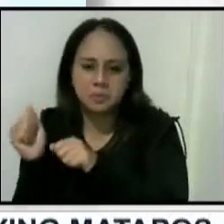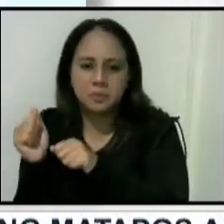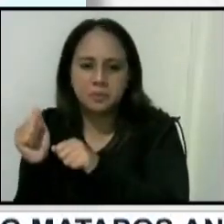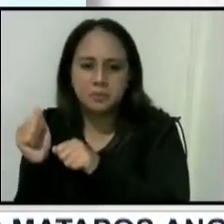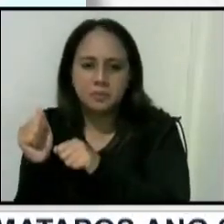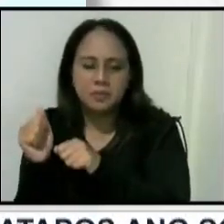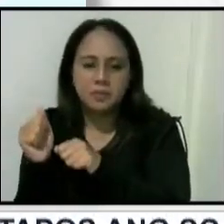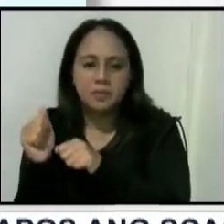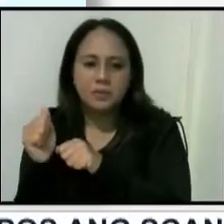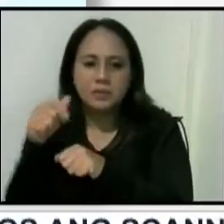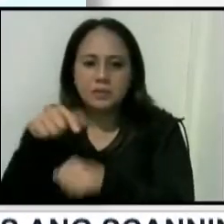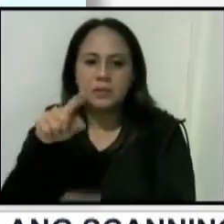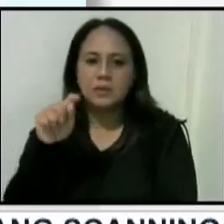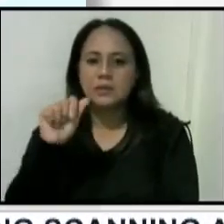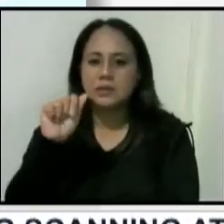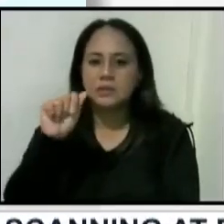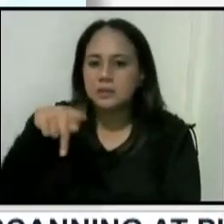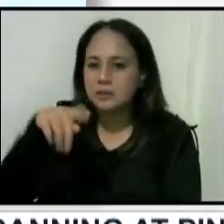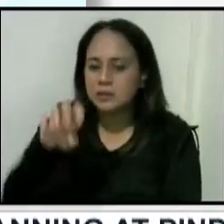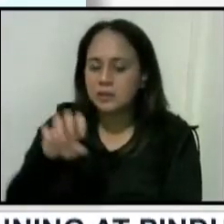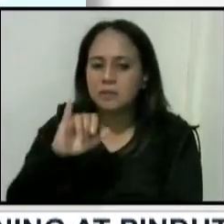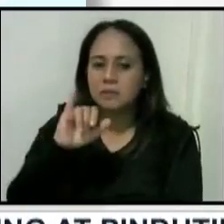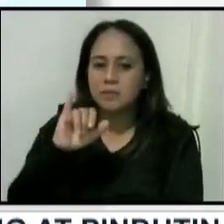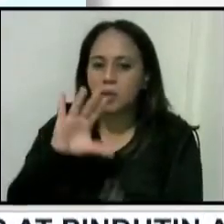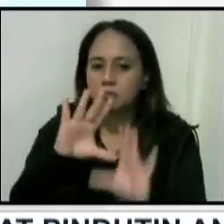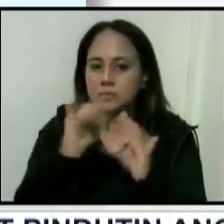Tape Incorporated.